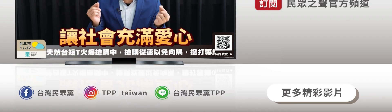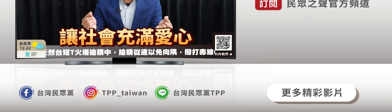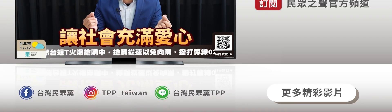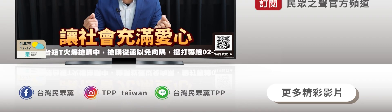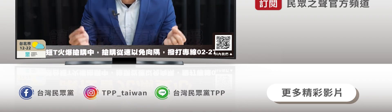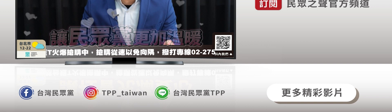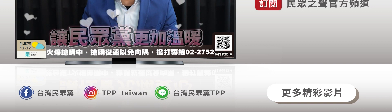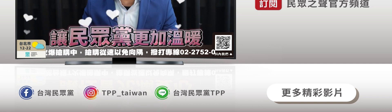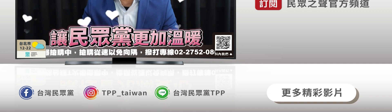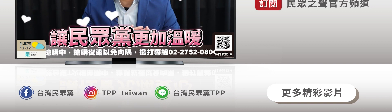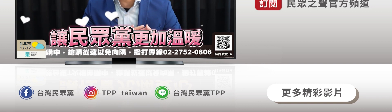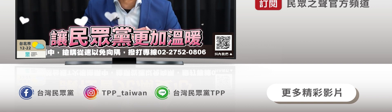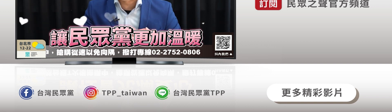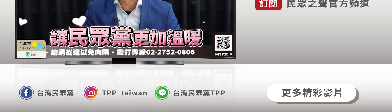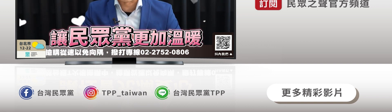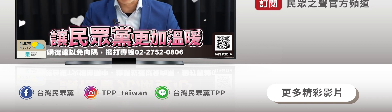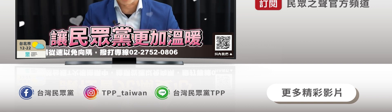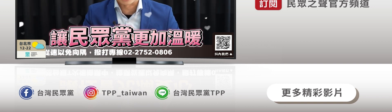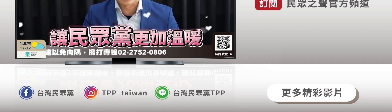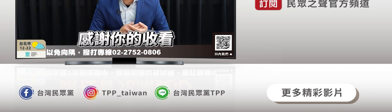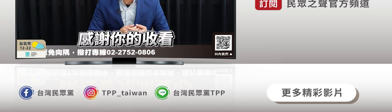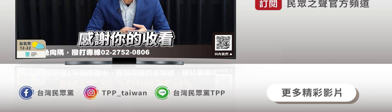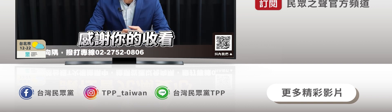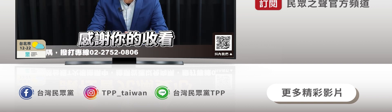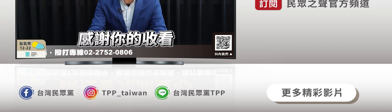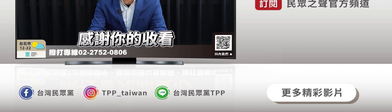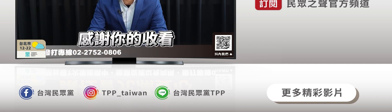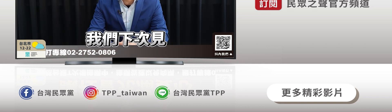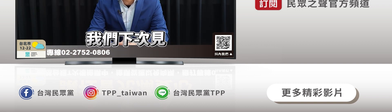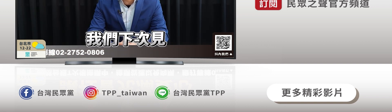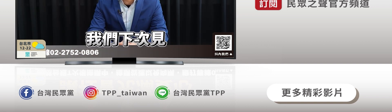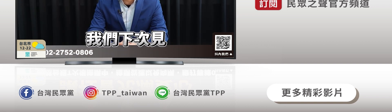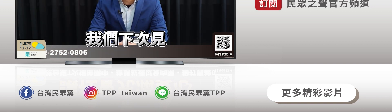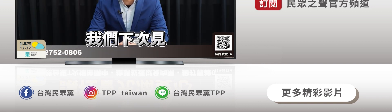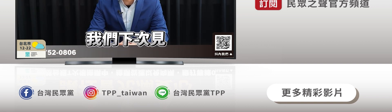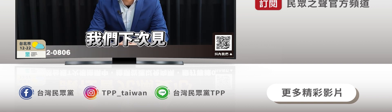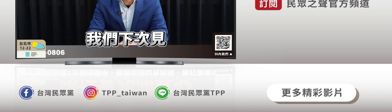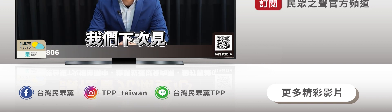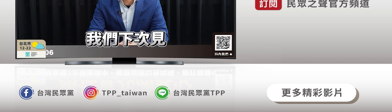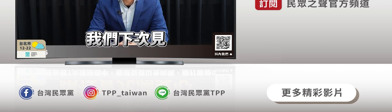会充满爱心，让民众更加的温暖。感谢你的收看，我们下次见。